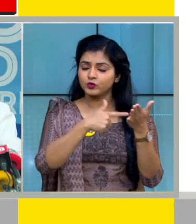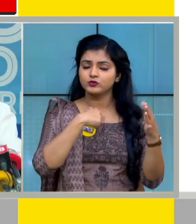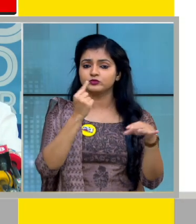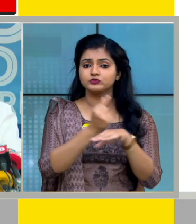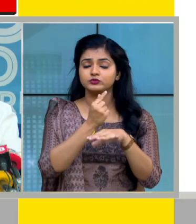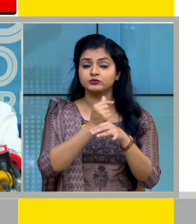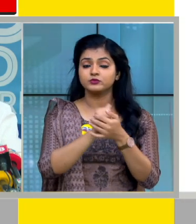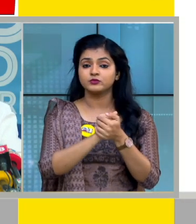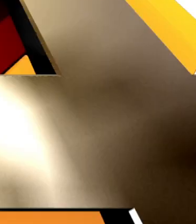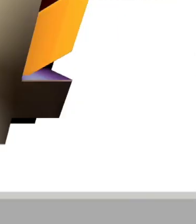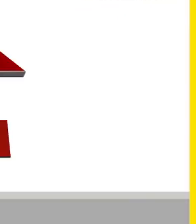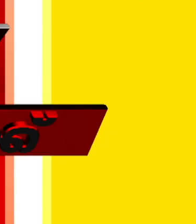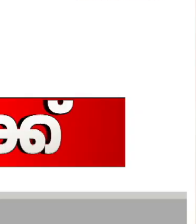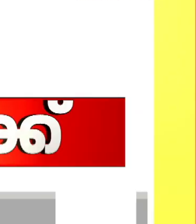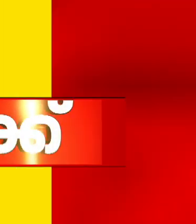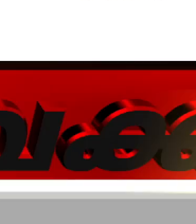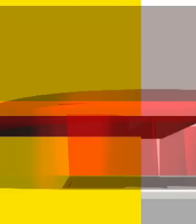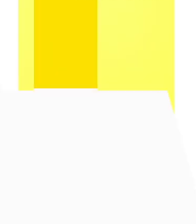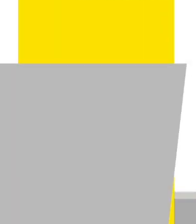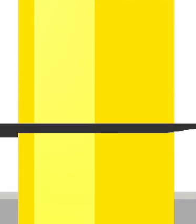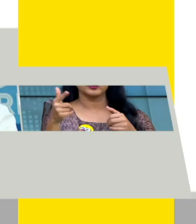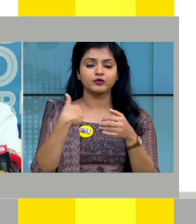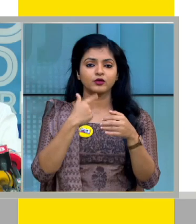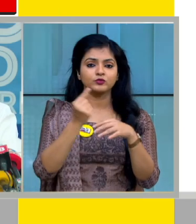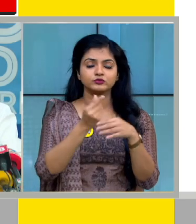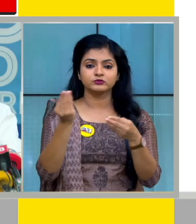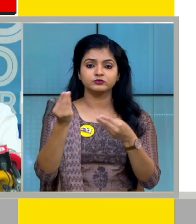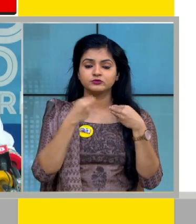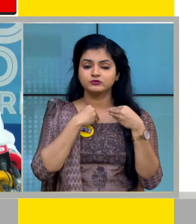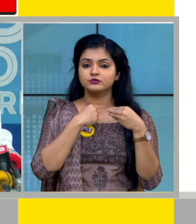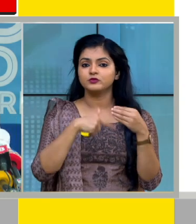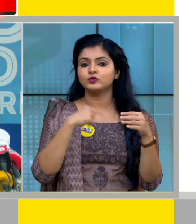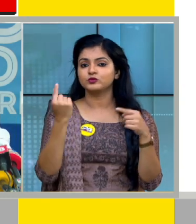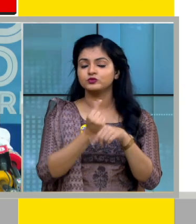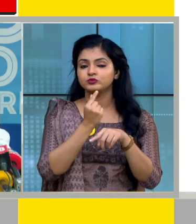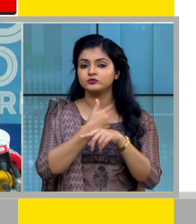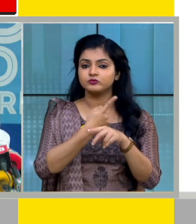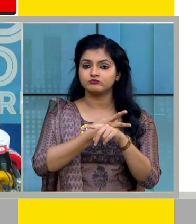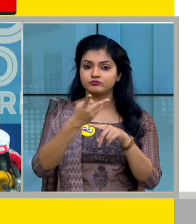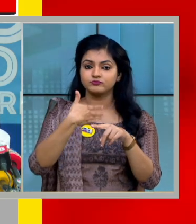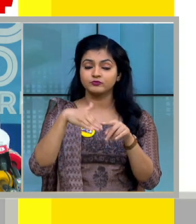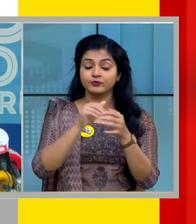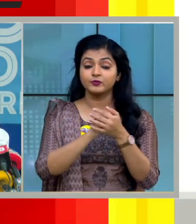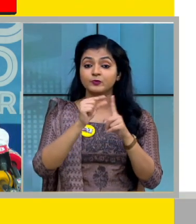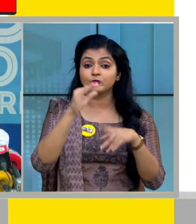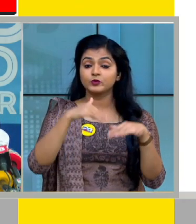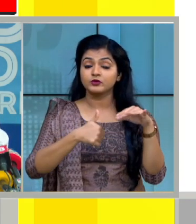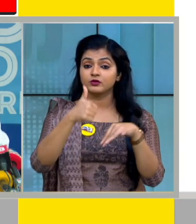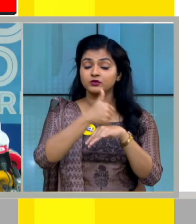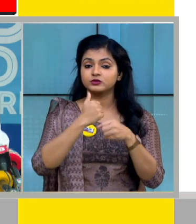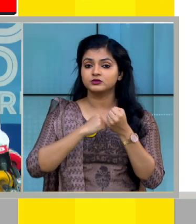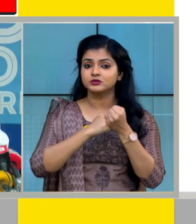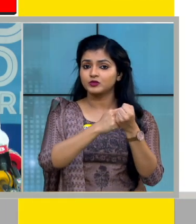ഐസക്കും ബാലഗോപാലും കൂടിയാണ് എനിക്കിപ്പോൾ ആയുധം തന്നിരിക്കുന്നത്. രാഷ്ട്രീയ നേതൃത്വത്തിൻ്റെ പിൻബലത്തോടു